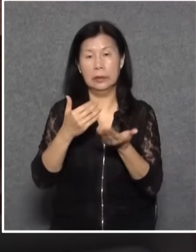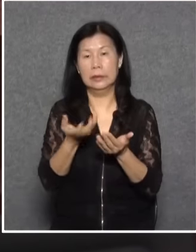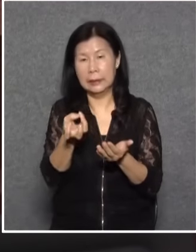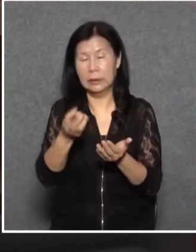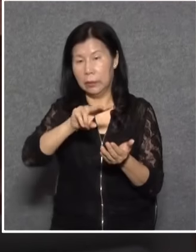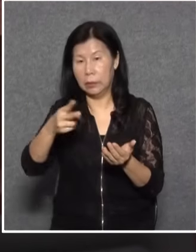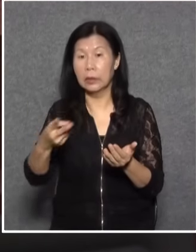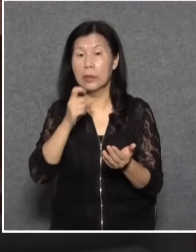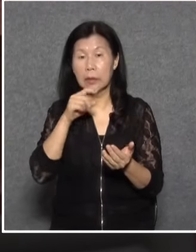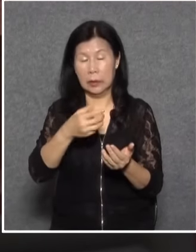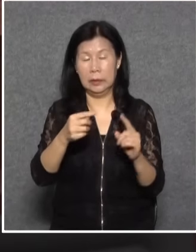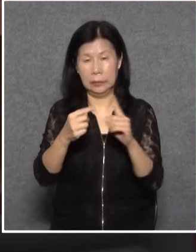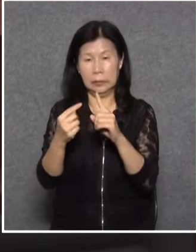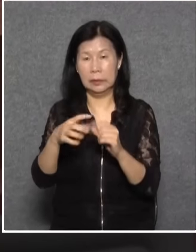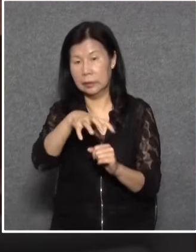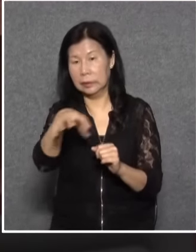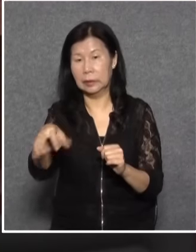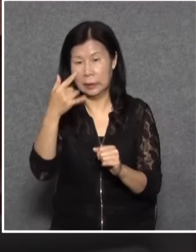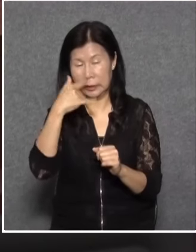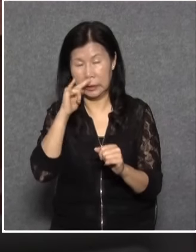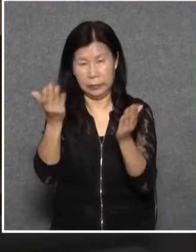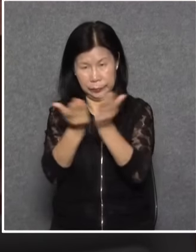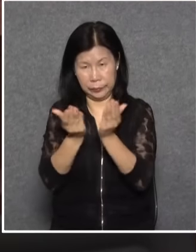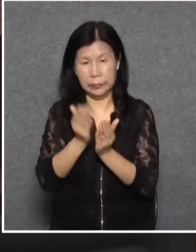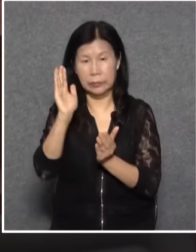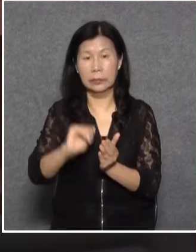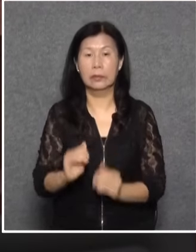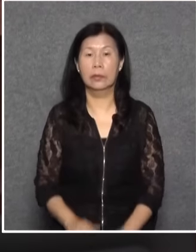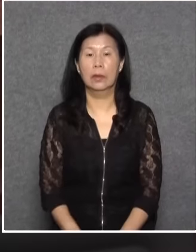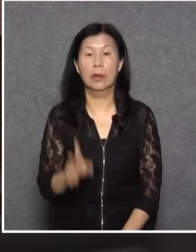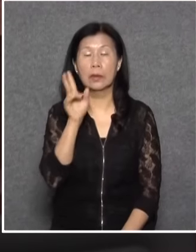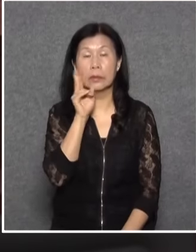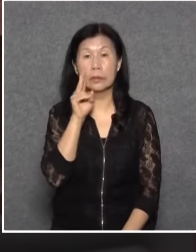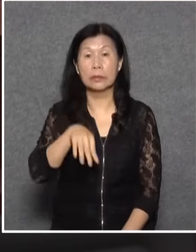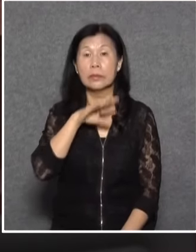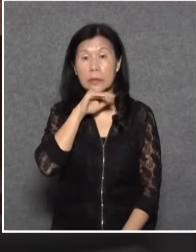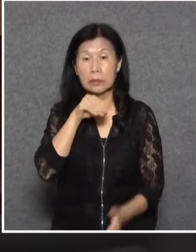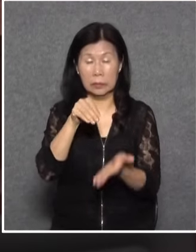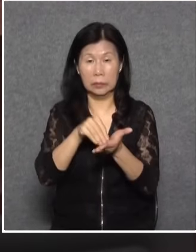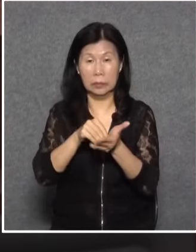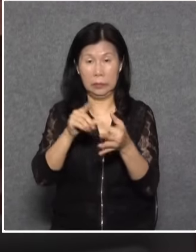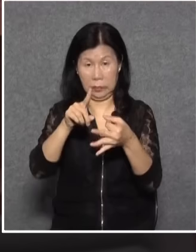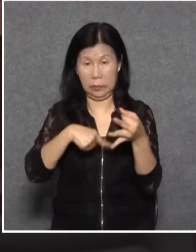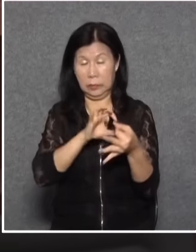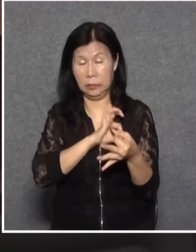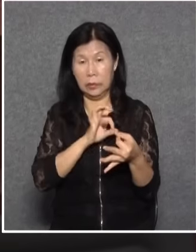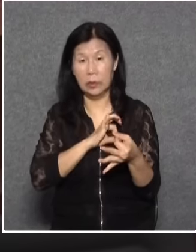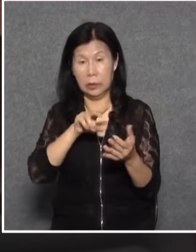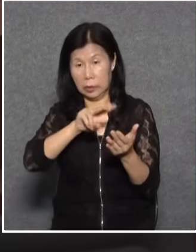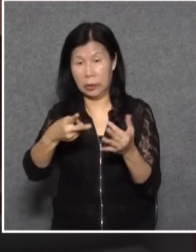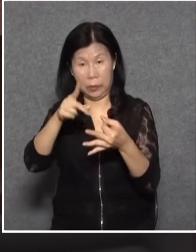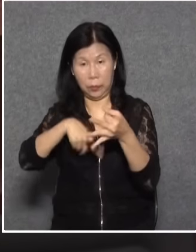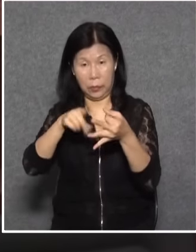以反映各界別的最新的事實的情況。例如，如果有定名團體已經是更改它的名